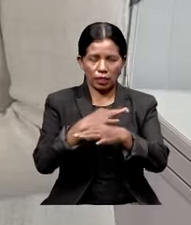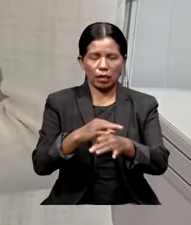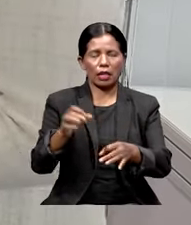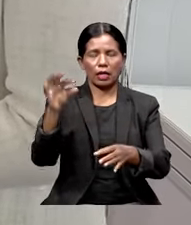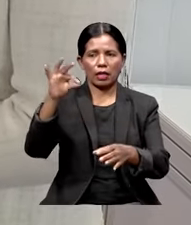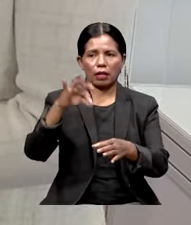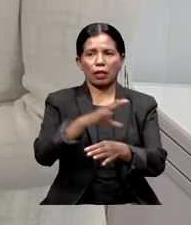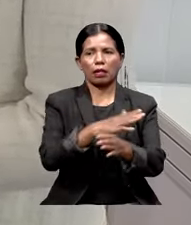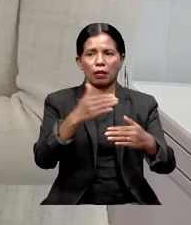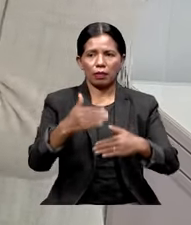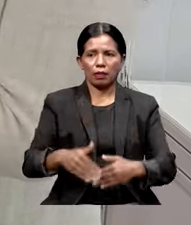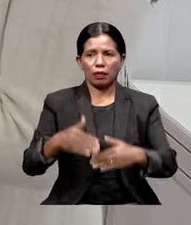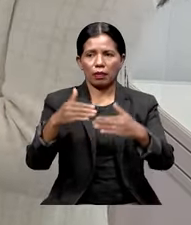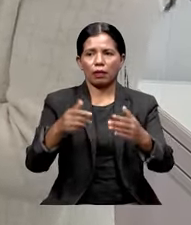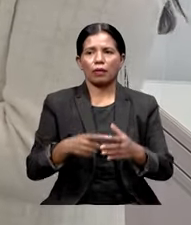nessa processo